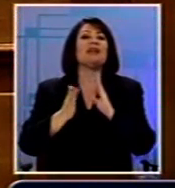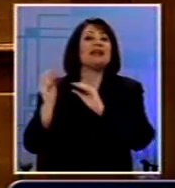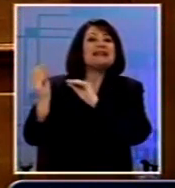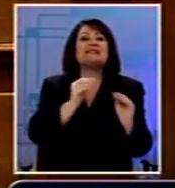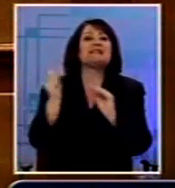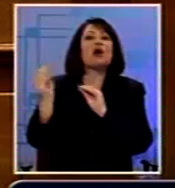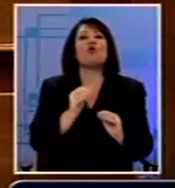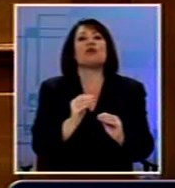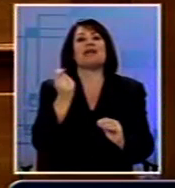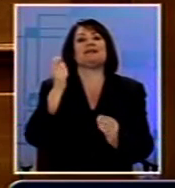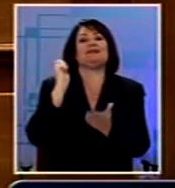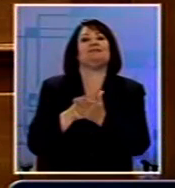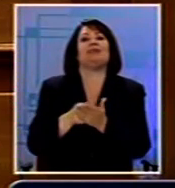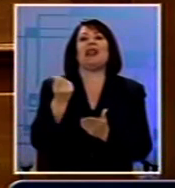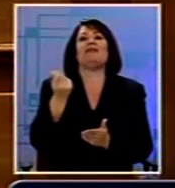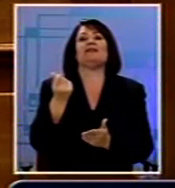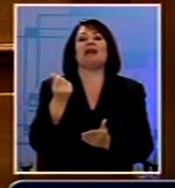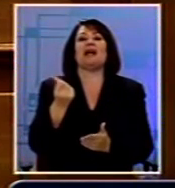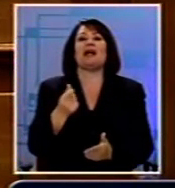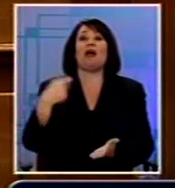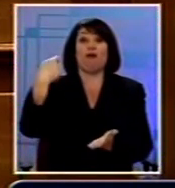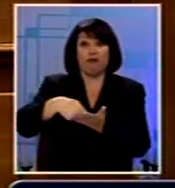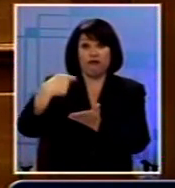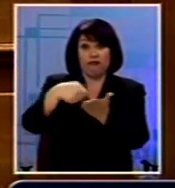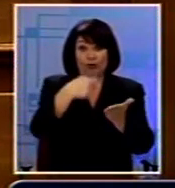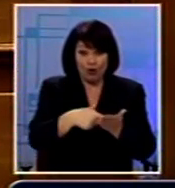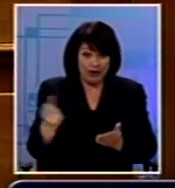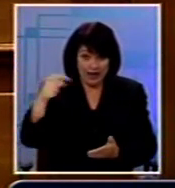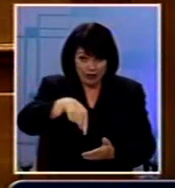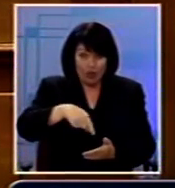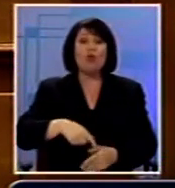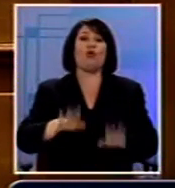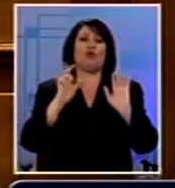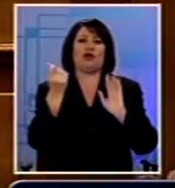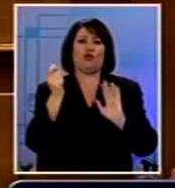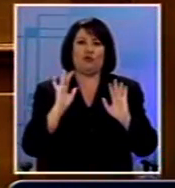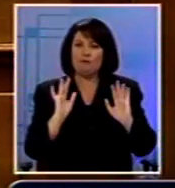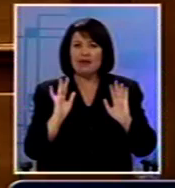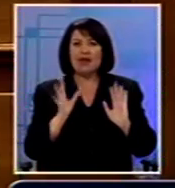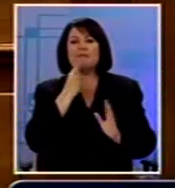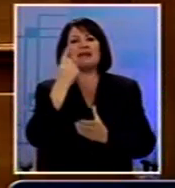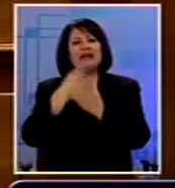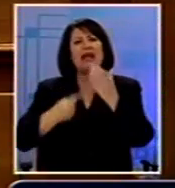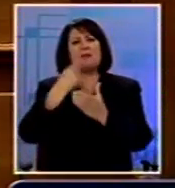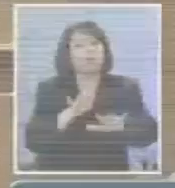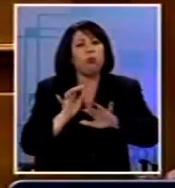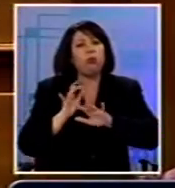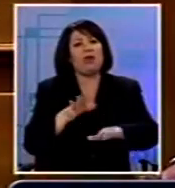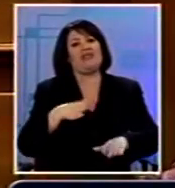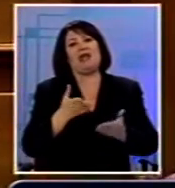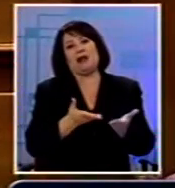εισαγωγές. Δεν θα επιστρέψουν ως φόροι στην ελληνική οικονομία. Θα επιστρέψουν ως ελλείμματα και ως χρέη του